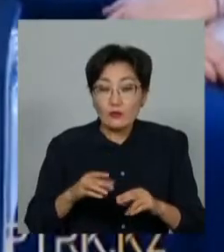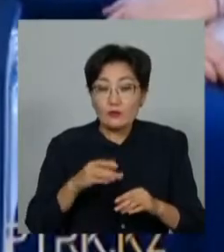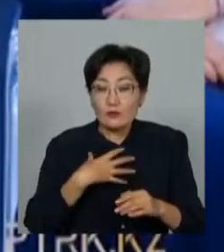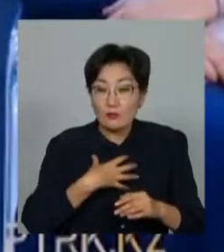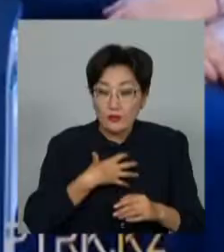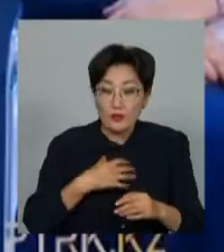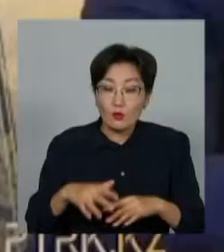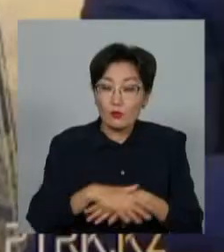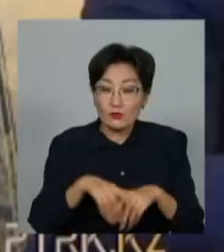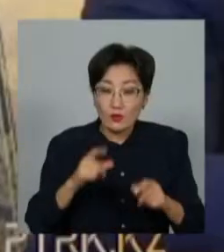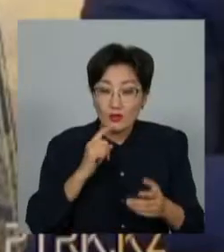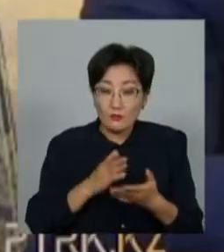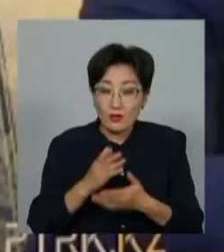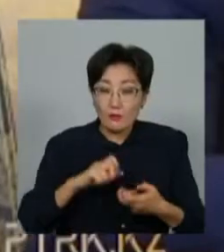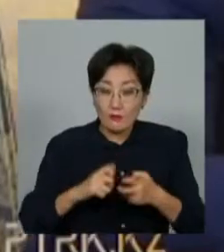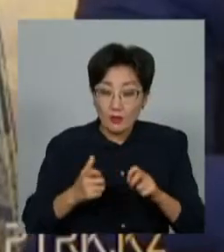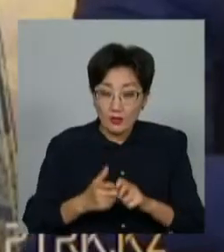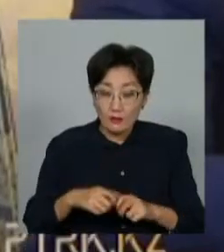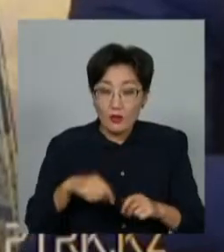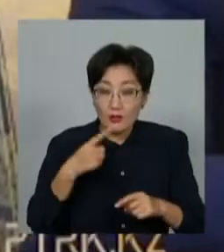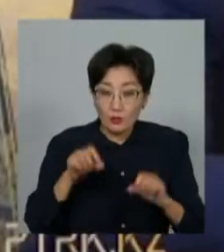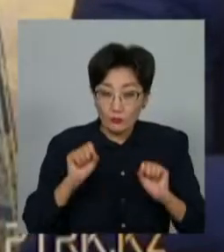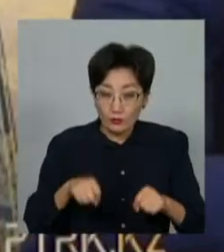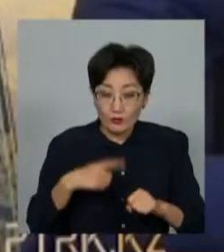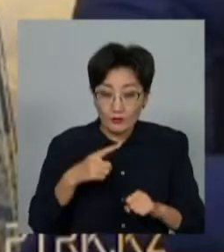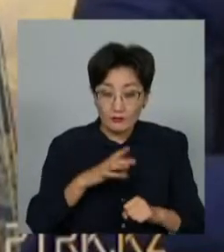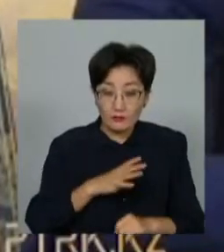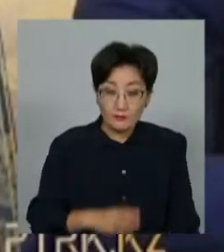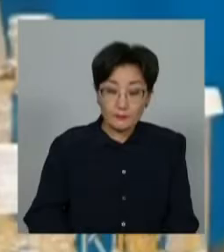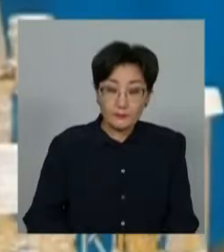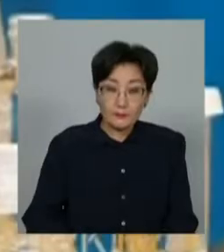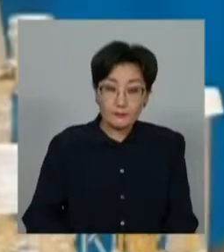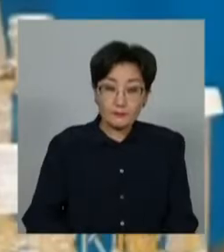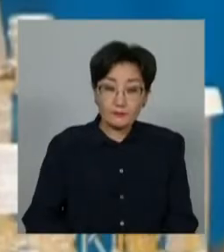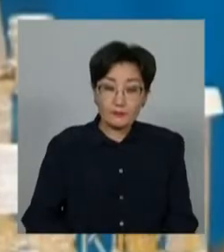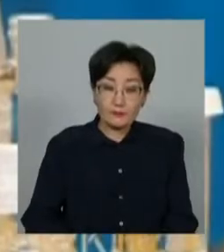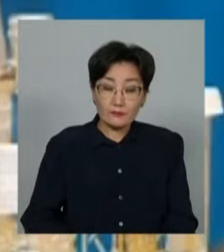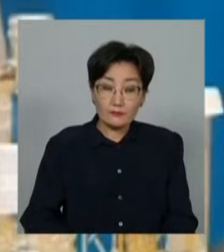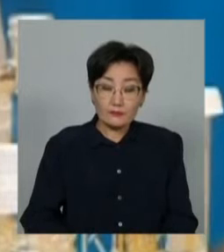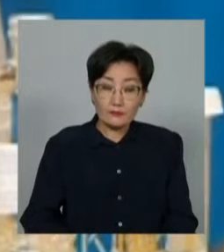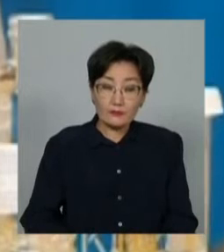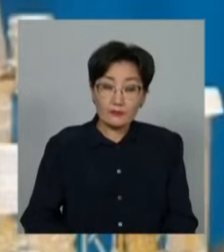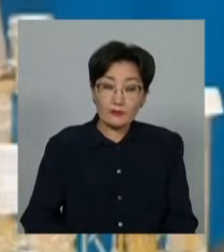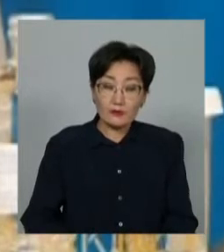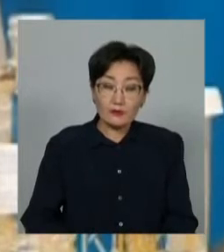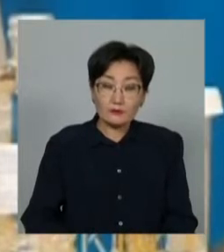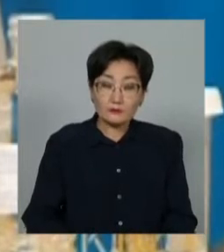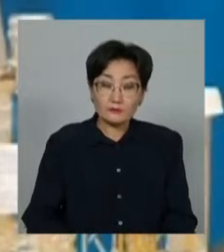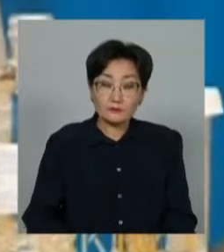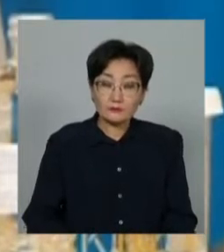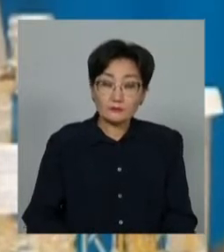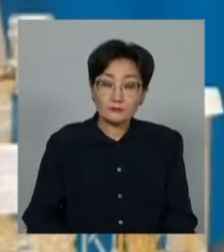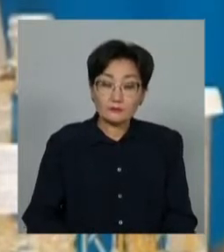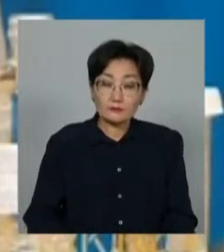өзекті қоғамдық тіпті саяси проблема деп атауға болатынын жеткізді. Мы приняли очень хороший закон о